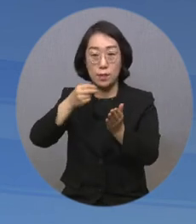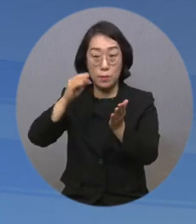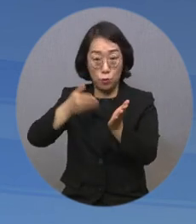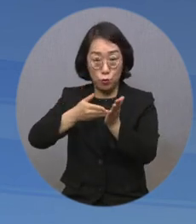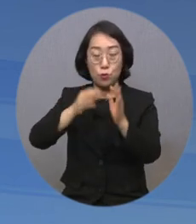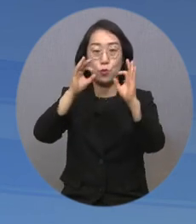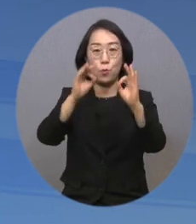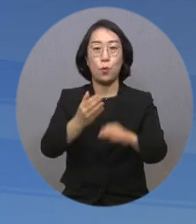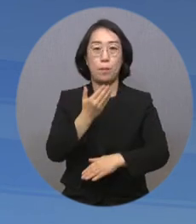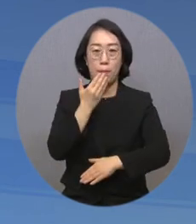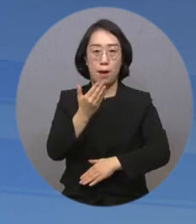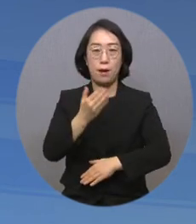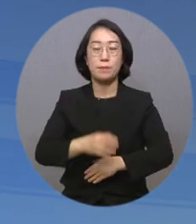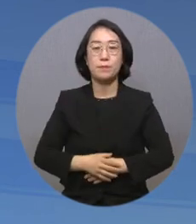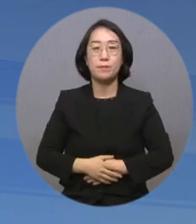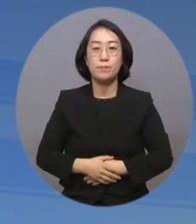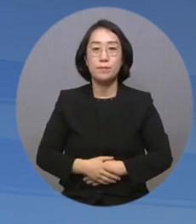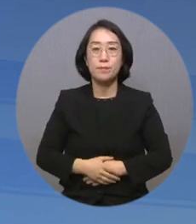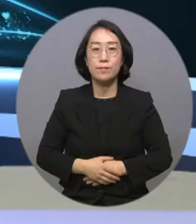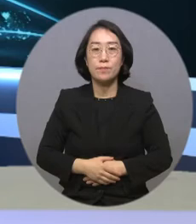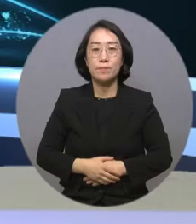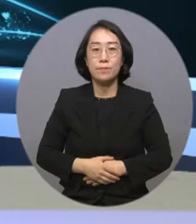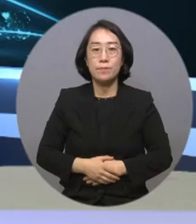통해 확인할 수 있습니다.